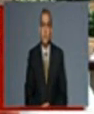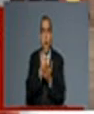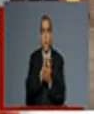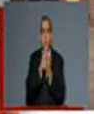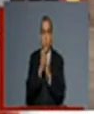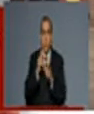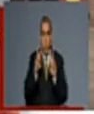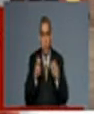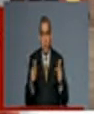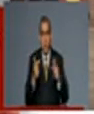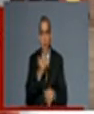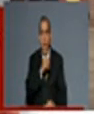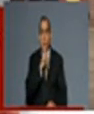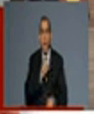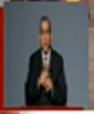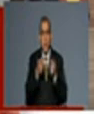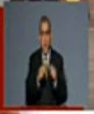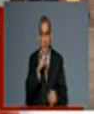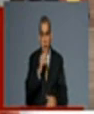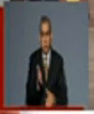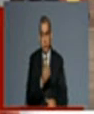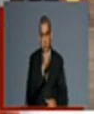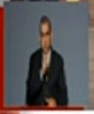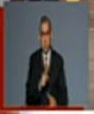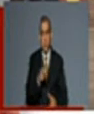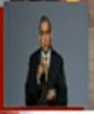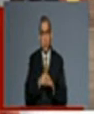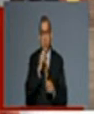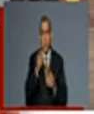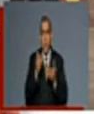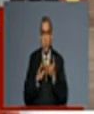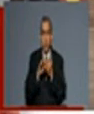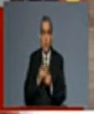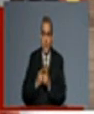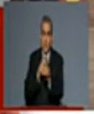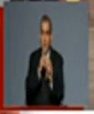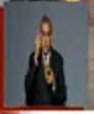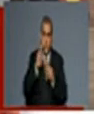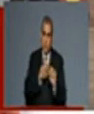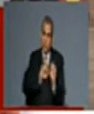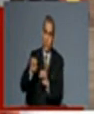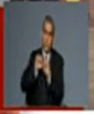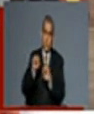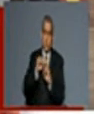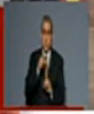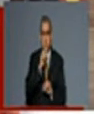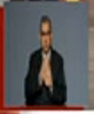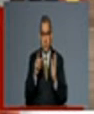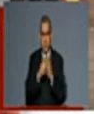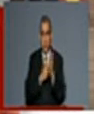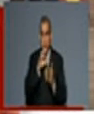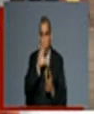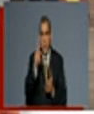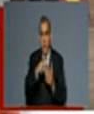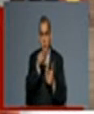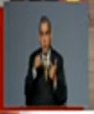تحدثت الولايات المتحده تكرر نفس هذه المبادئ، لكن مره ثانيه ما نريده هو